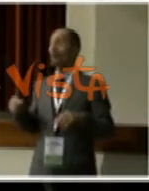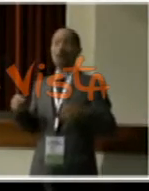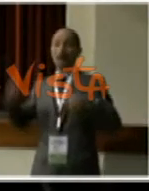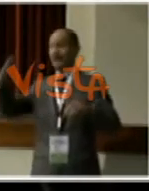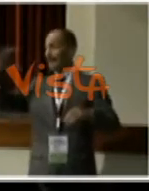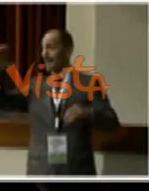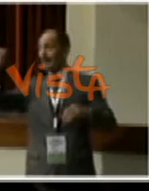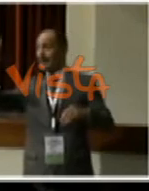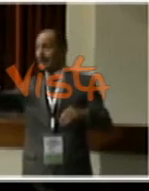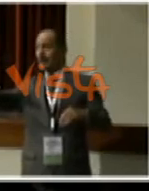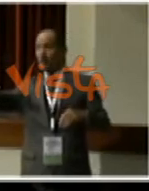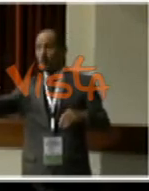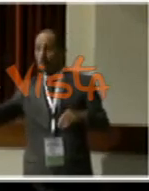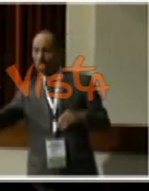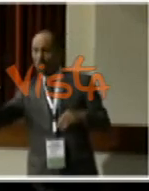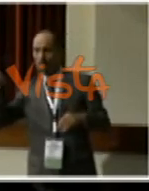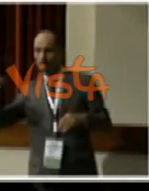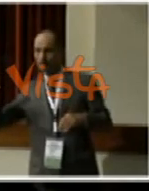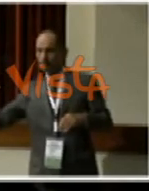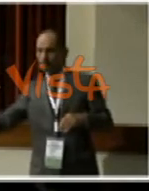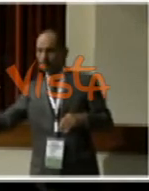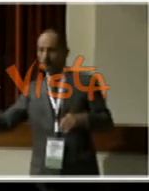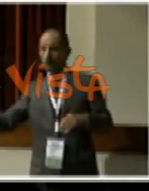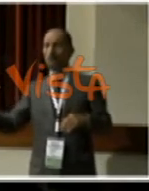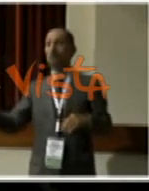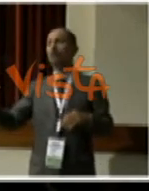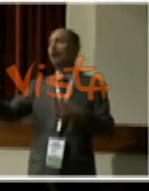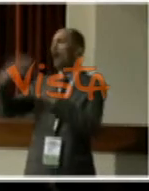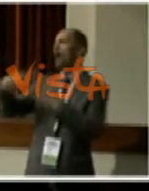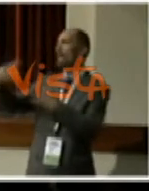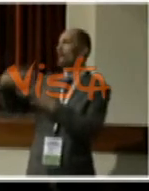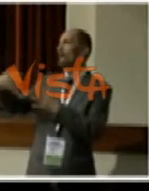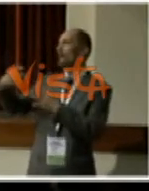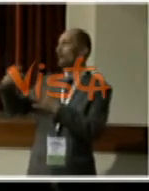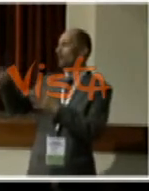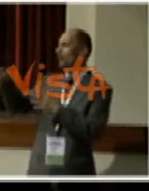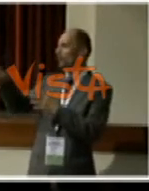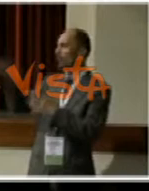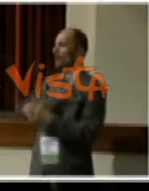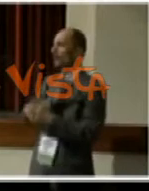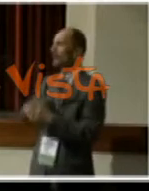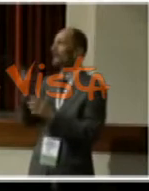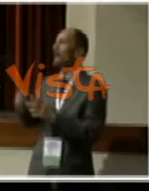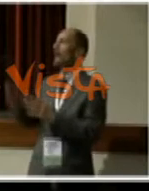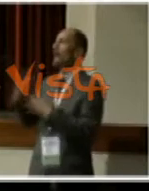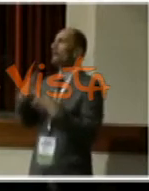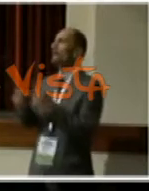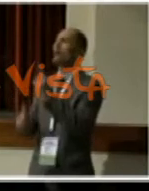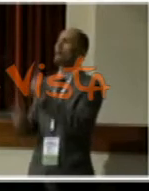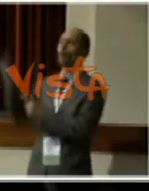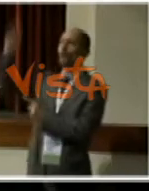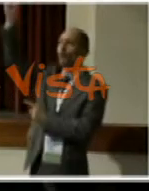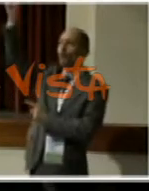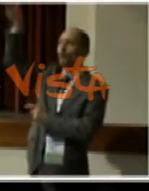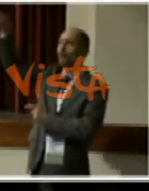Carlo, è un deputato che non crede che gli americani siano andati sulla Luna. Che sia un complotto.